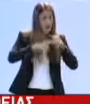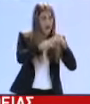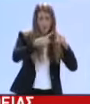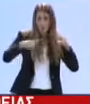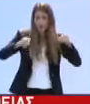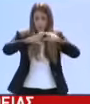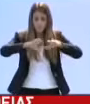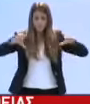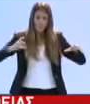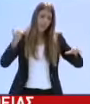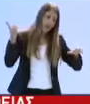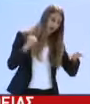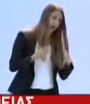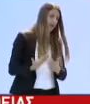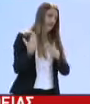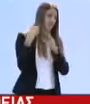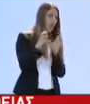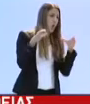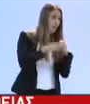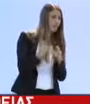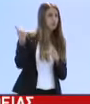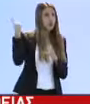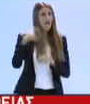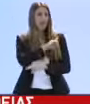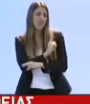Άλλη η κομματική ευθύνη και άλλη η